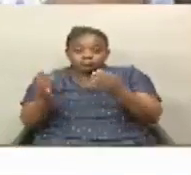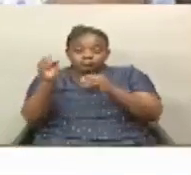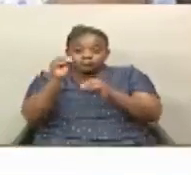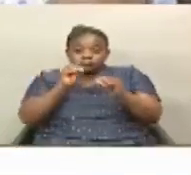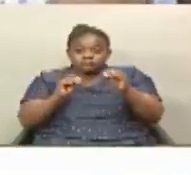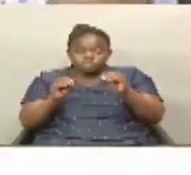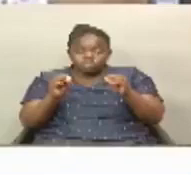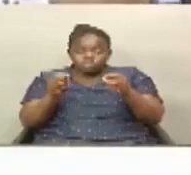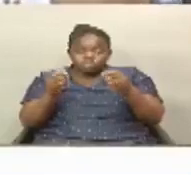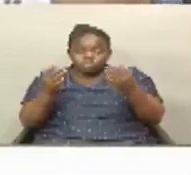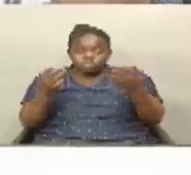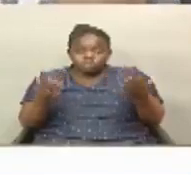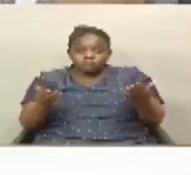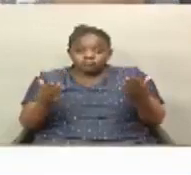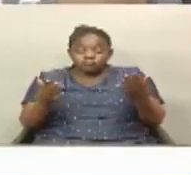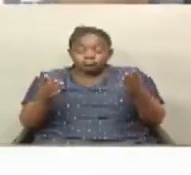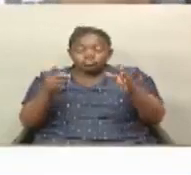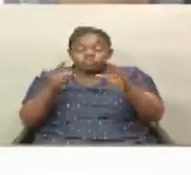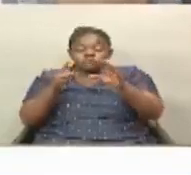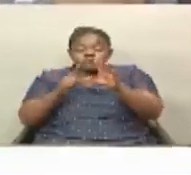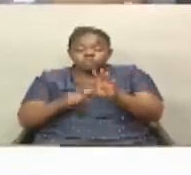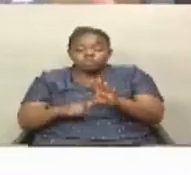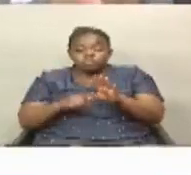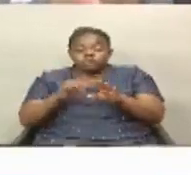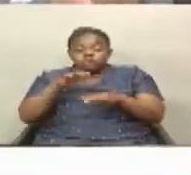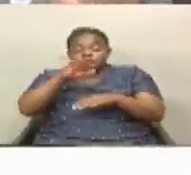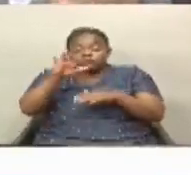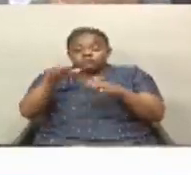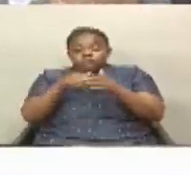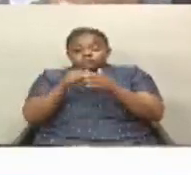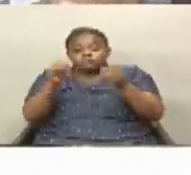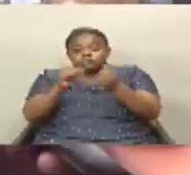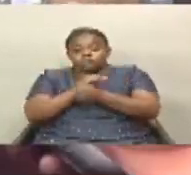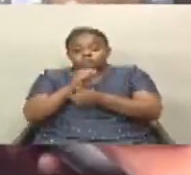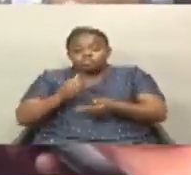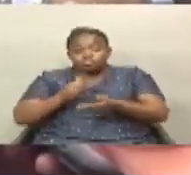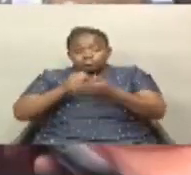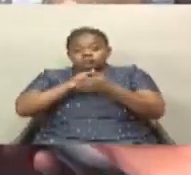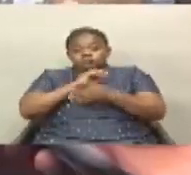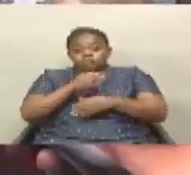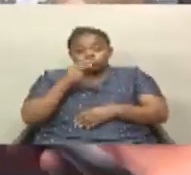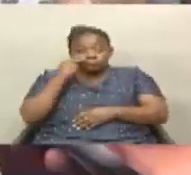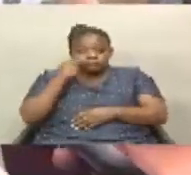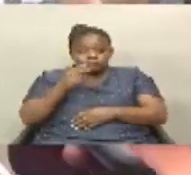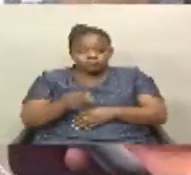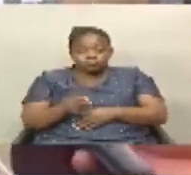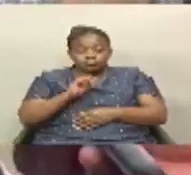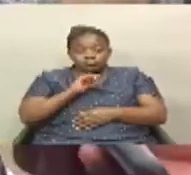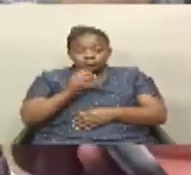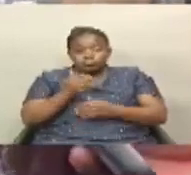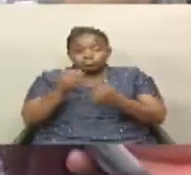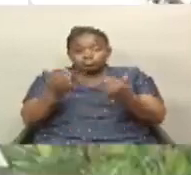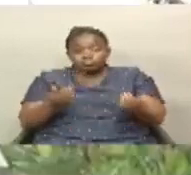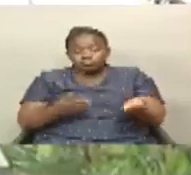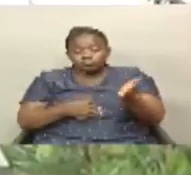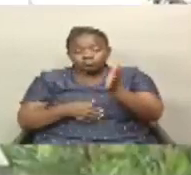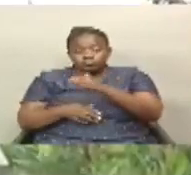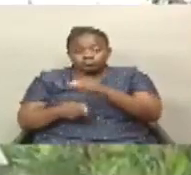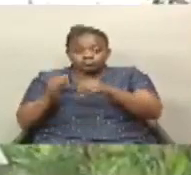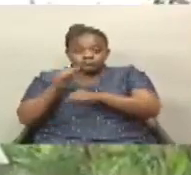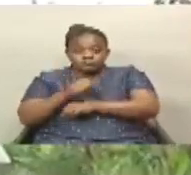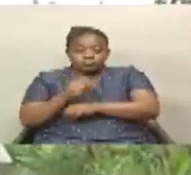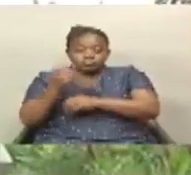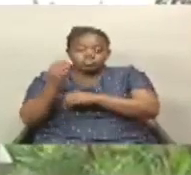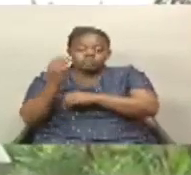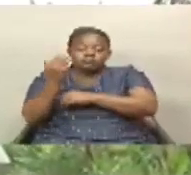n'emu fanica yenna yonoonese pakye batuyambe tulabe nga abaana baffe emitima kikoma